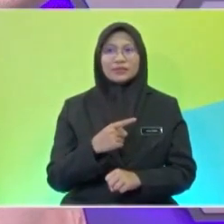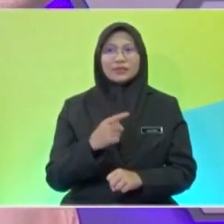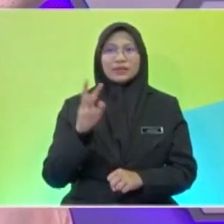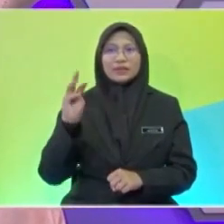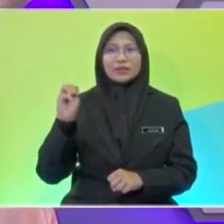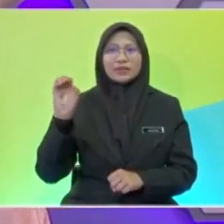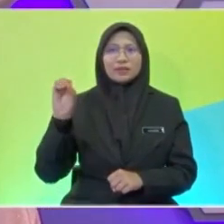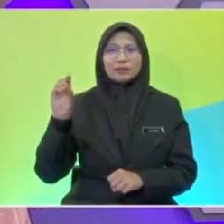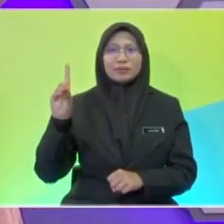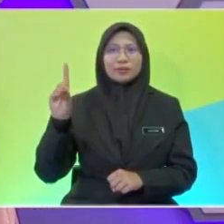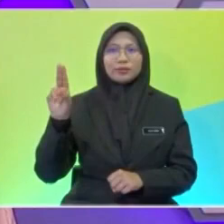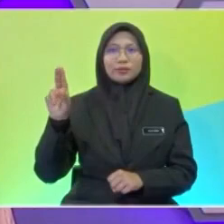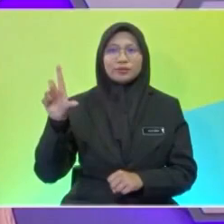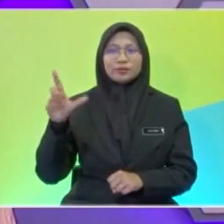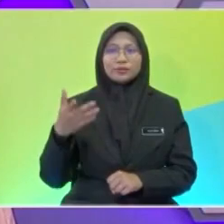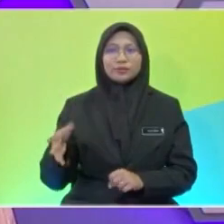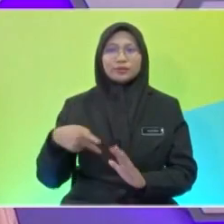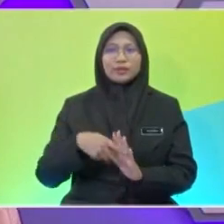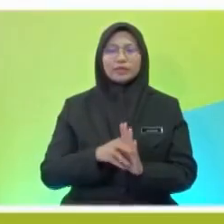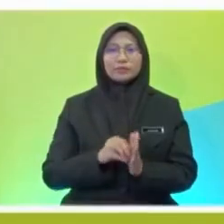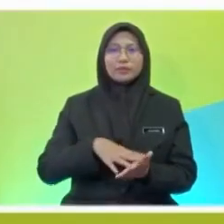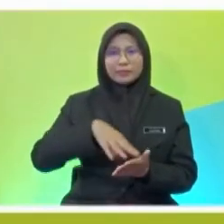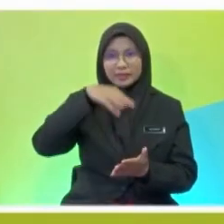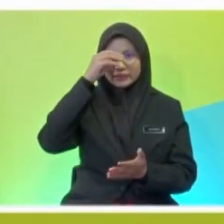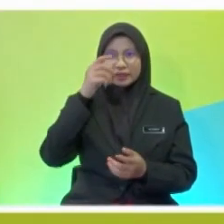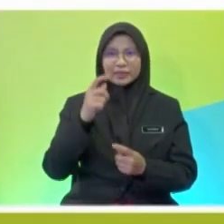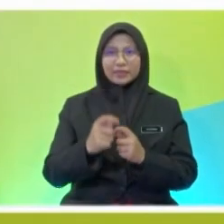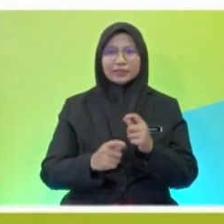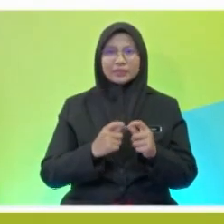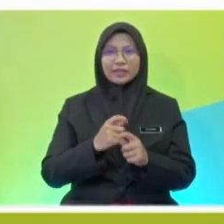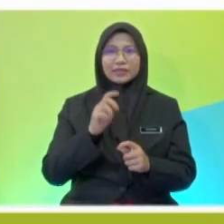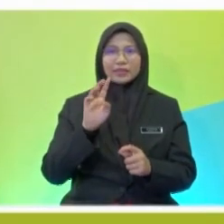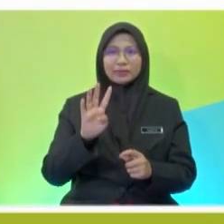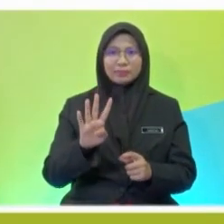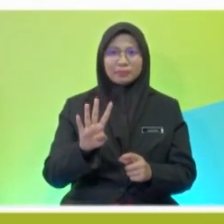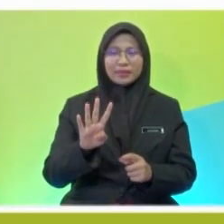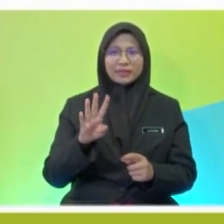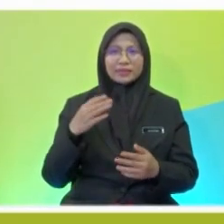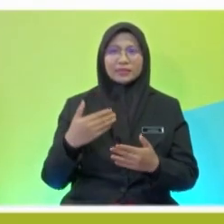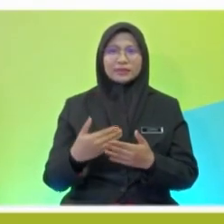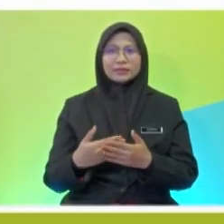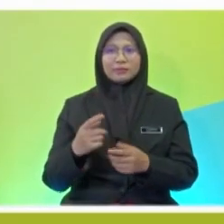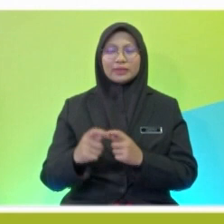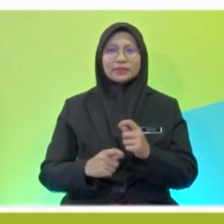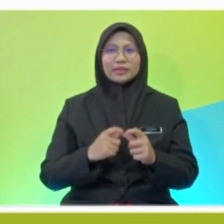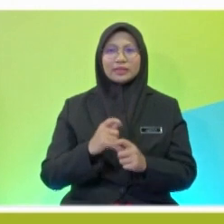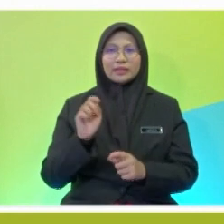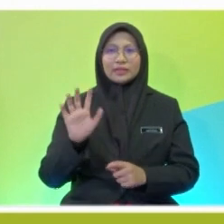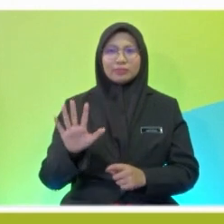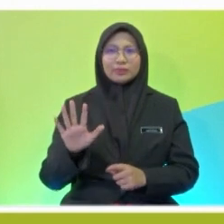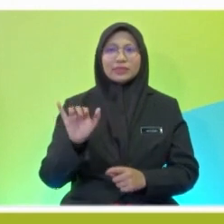dan 5 semuanya berada di tingkatan 4 diku mempelajari Modul 1 mengenai pengenalan kepada jurontologi asas juliatric proses